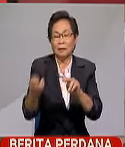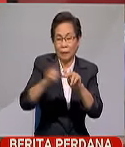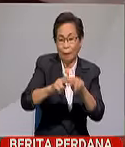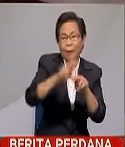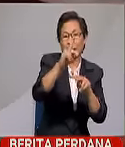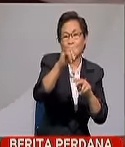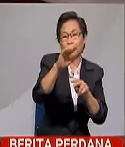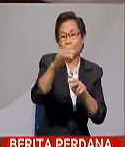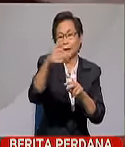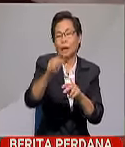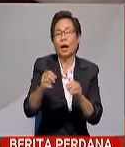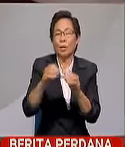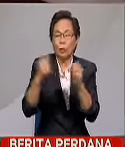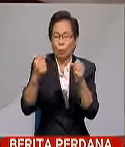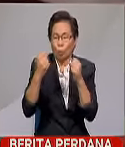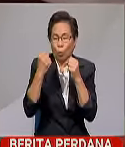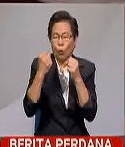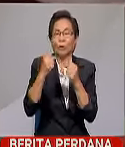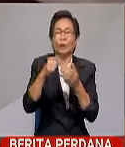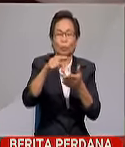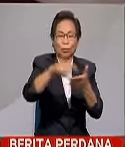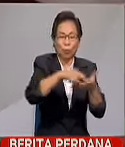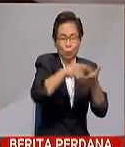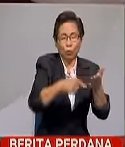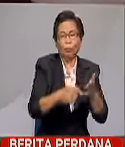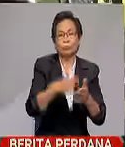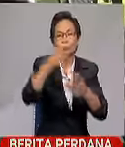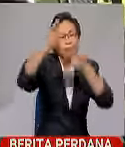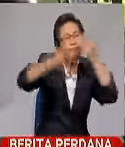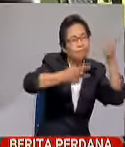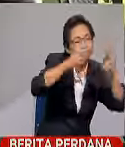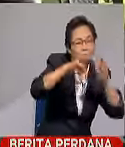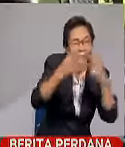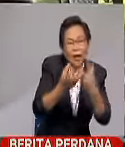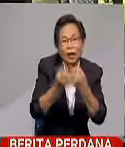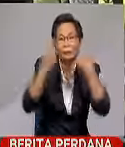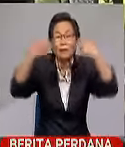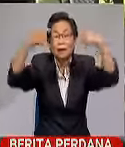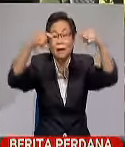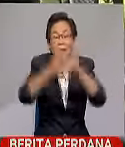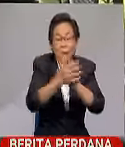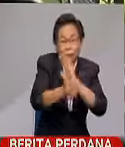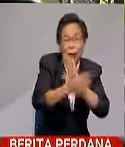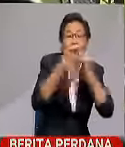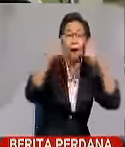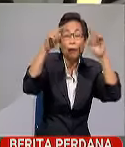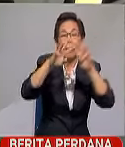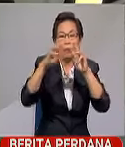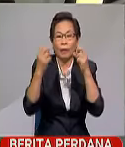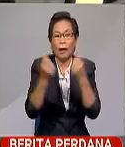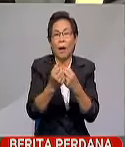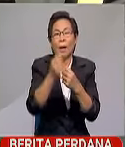undi. Terdahulu, Raj Muni meninjau bengkel kemahiran menjahit di Kampung Sri Serbang,